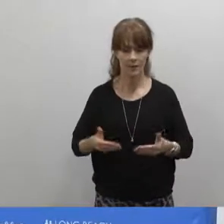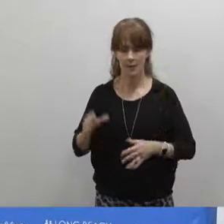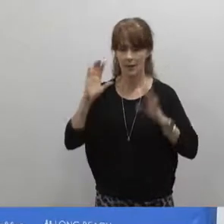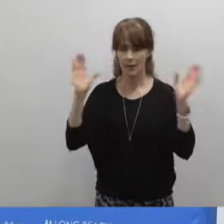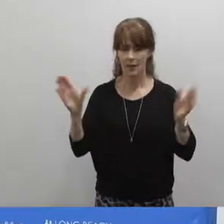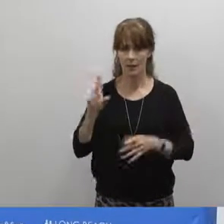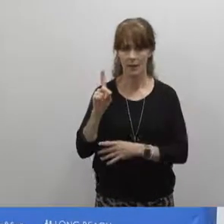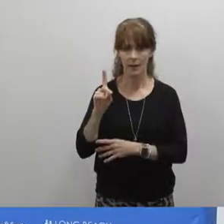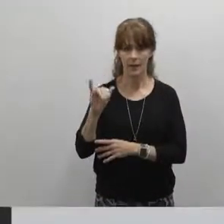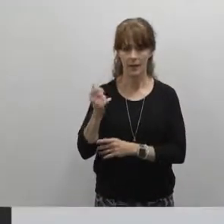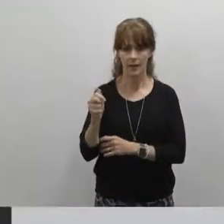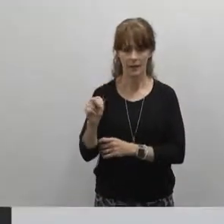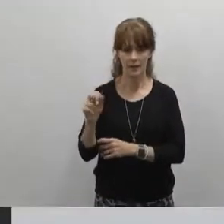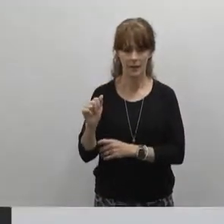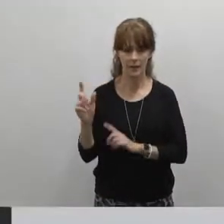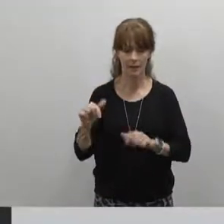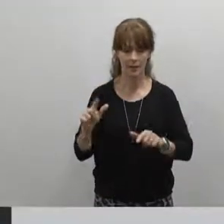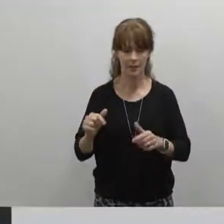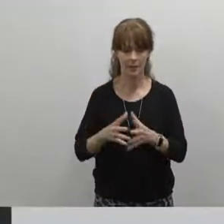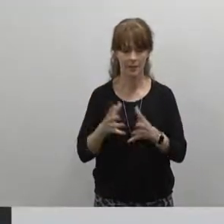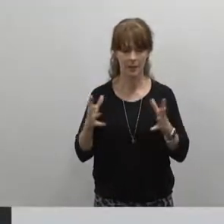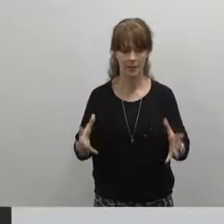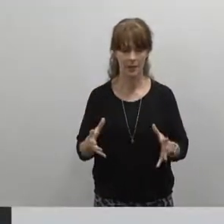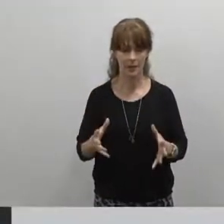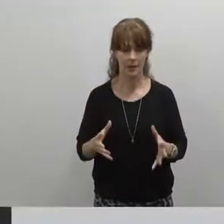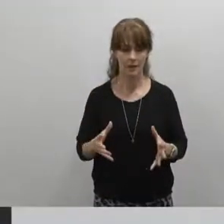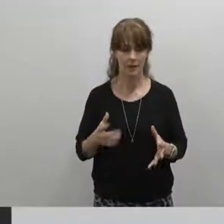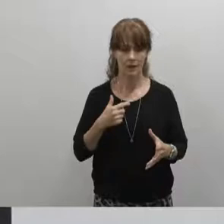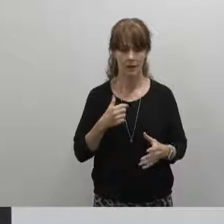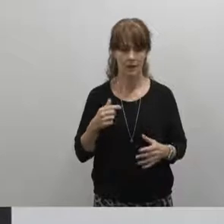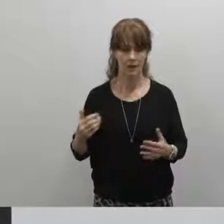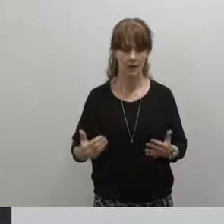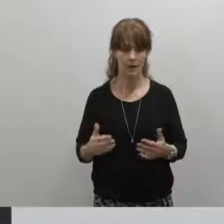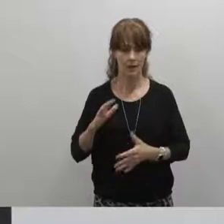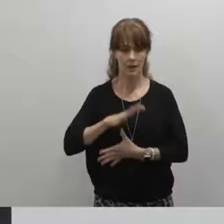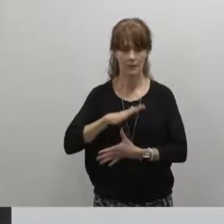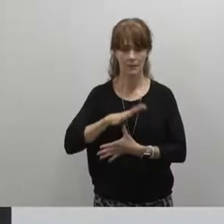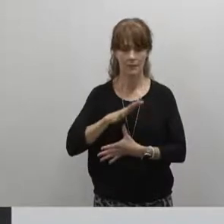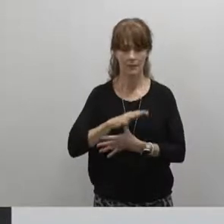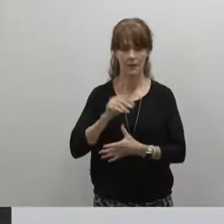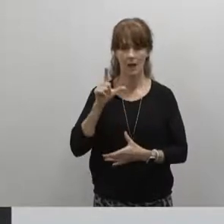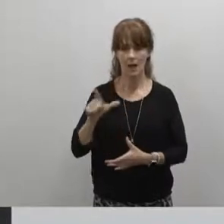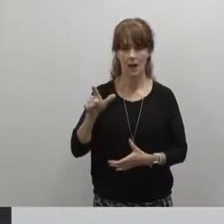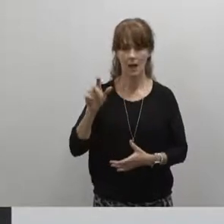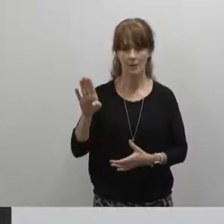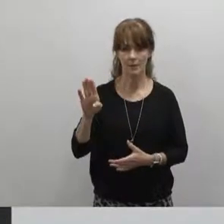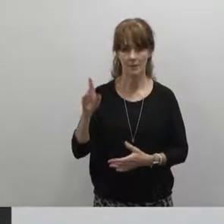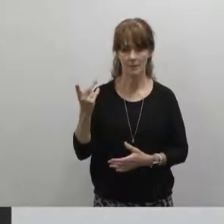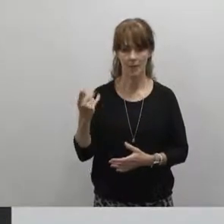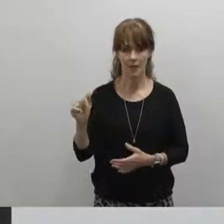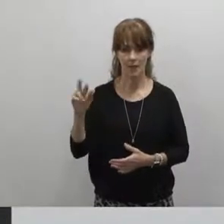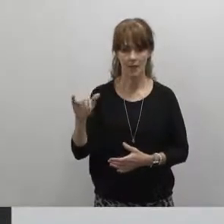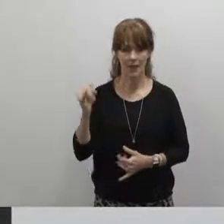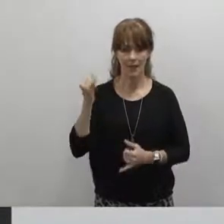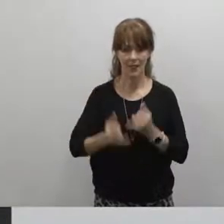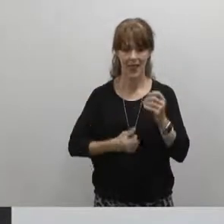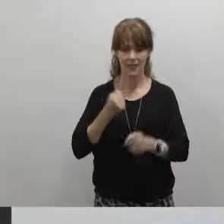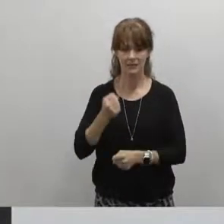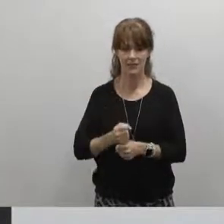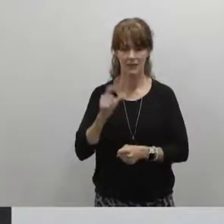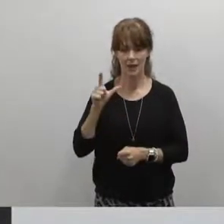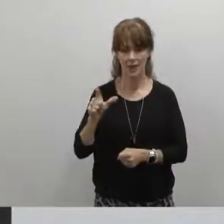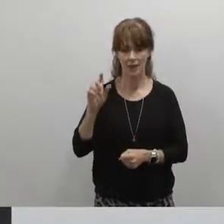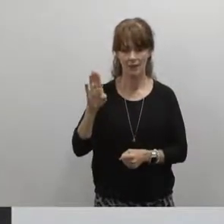ខ្ញុំឈ្មោះ Diana Michelson ខ្ញុំធ្លាប់មកកន្លែងនេះពីម្ដងរួចមកហើយខ្ញុំជាសិស្សរៀនថ្នាក់ទី12នៅ